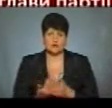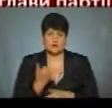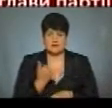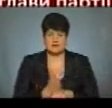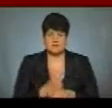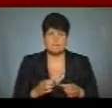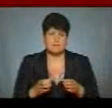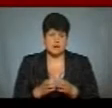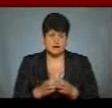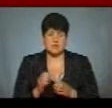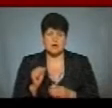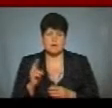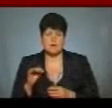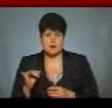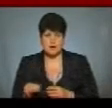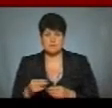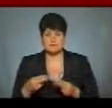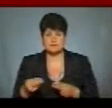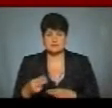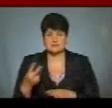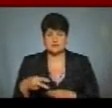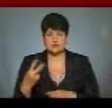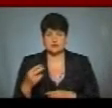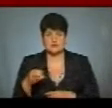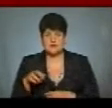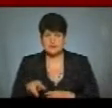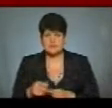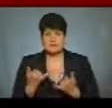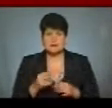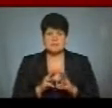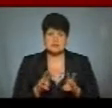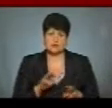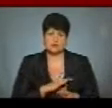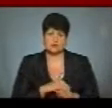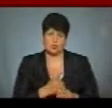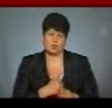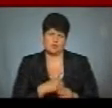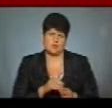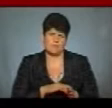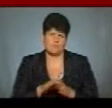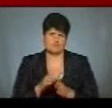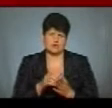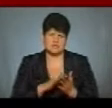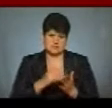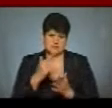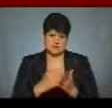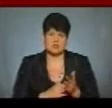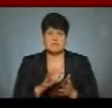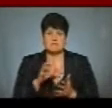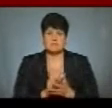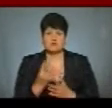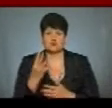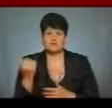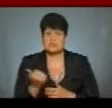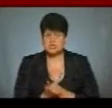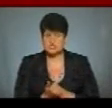нового глави партії. А Баканов право підпису втратив 22 травня. Тепер Мін'юст хоче повного реєстраційного циклу. Він займає не